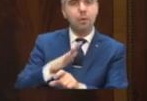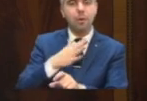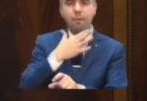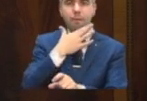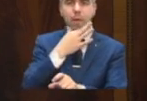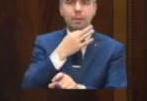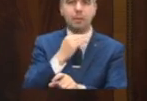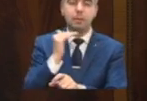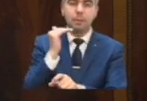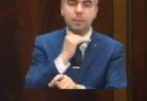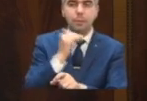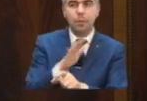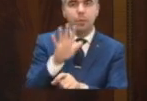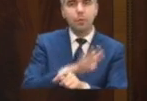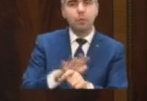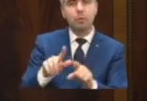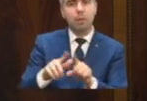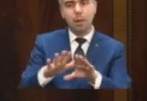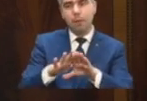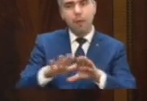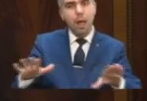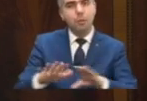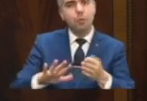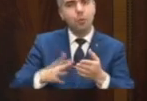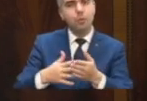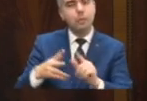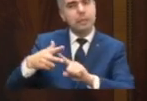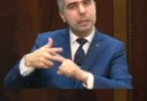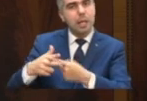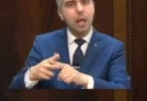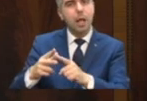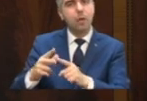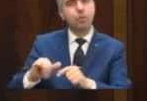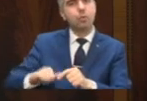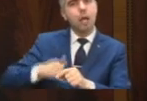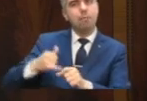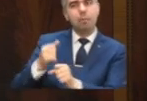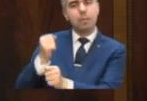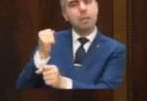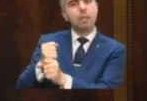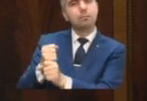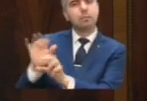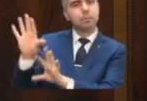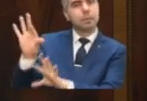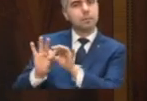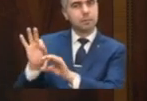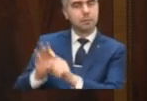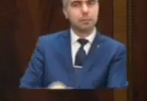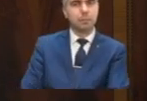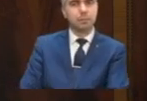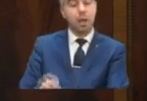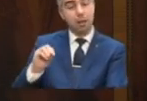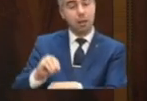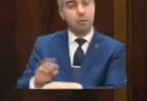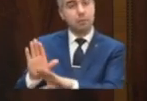الحي الصناعي الذي سيمكن من إحداث فرص للشغل خاصة للشباب. وهي مناسبة ندعوكم من